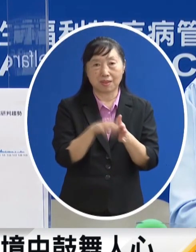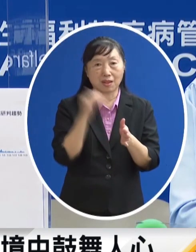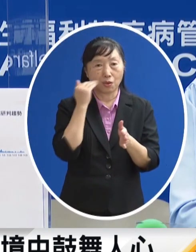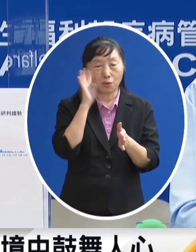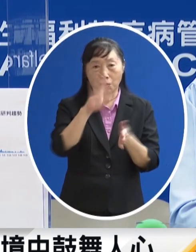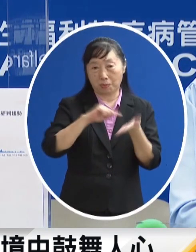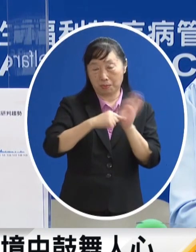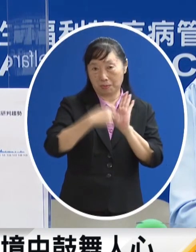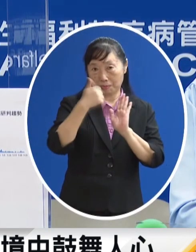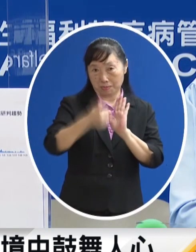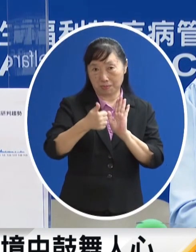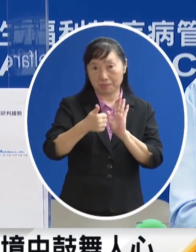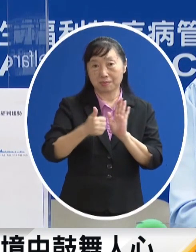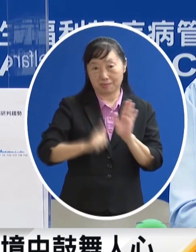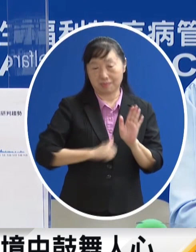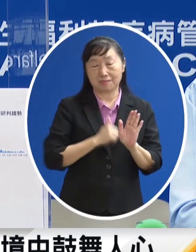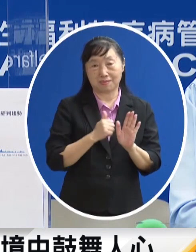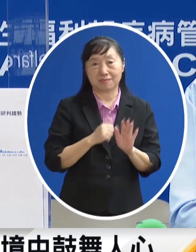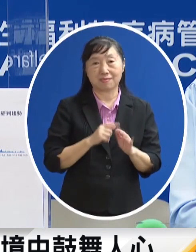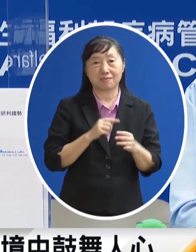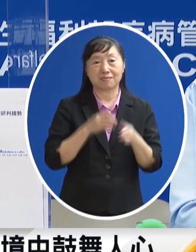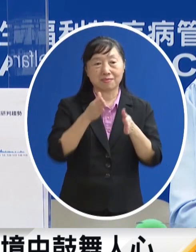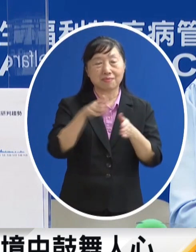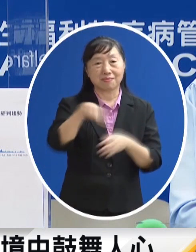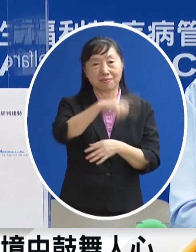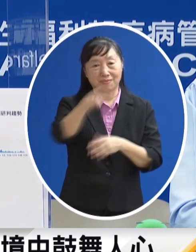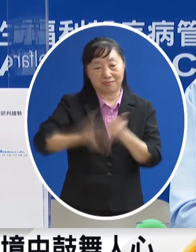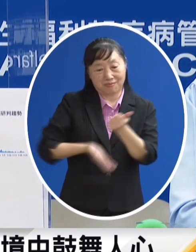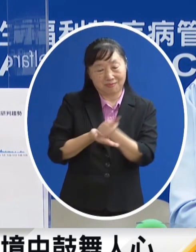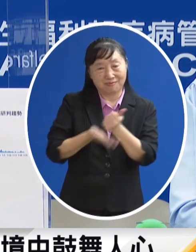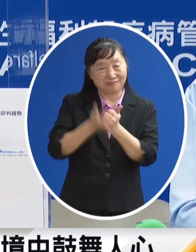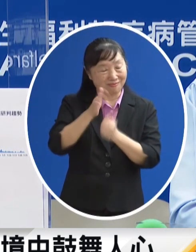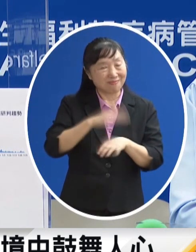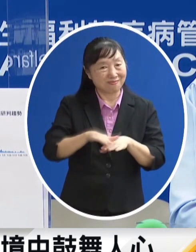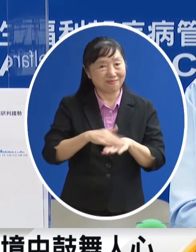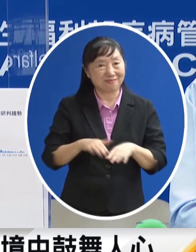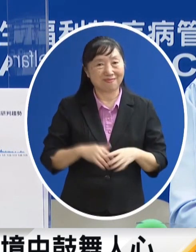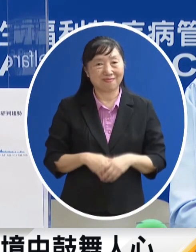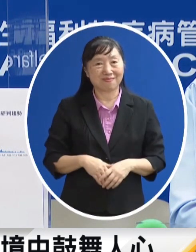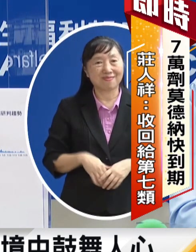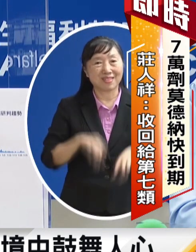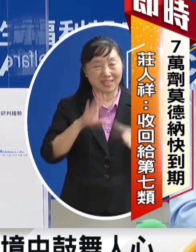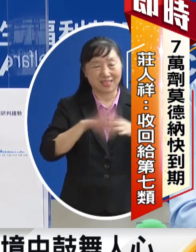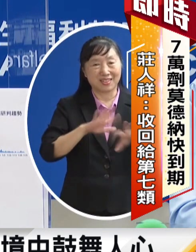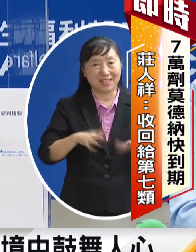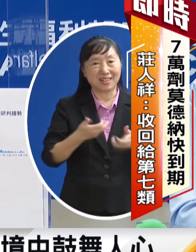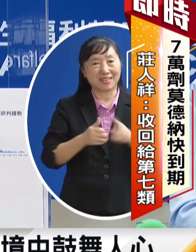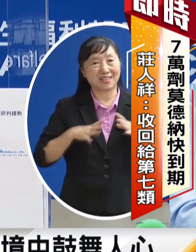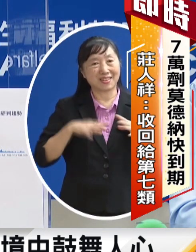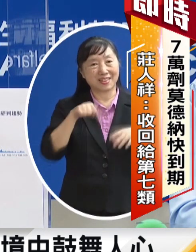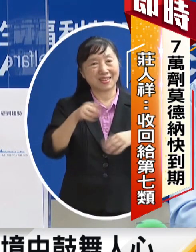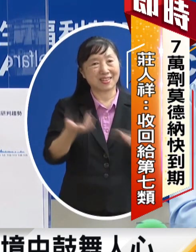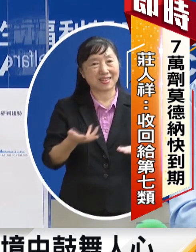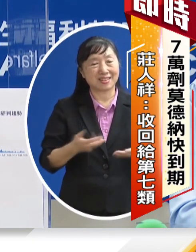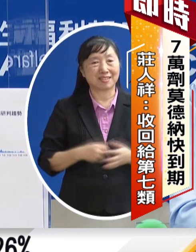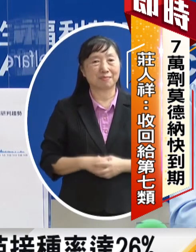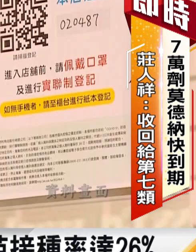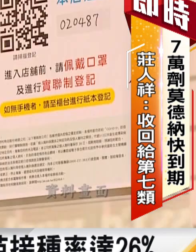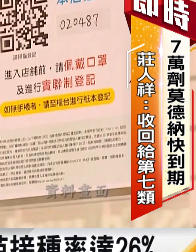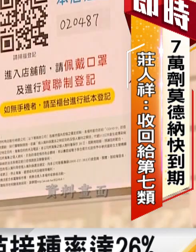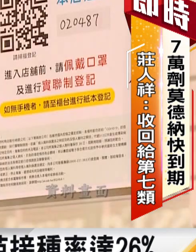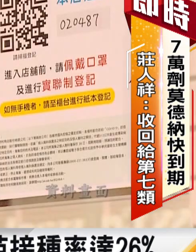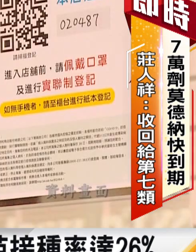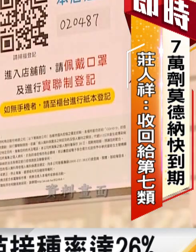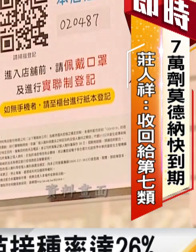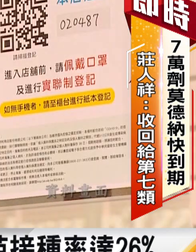样的一些表现，确实对我们都有相当的鼓舞的力量。 东京奥运开幕，指挥官陈时中抢答热潮，